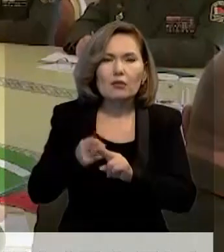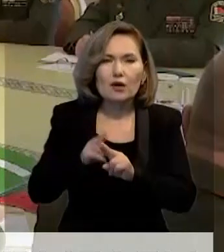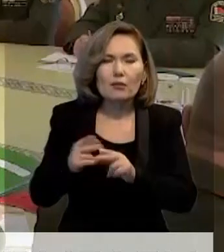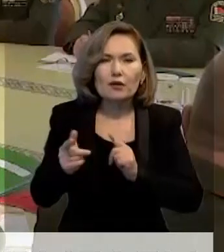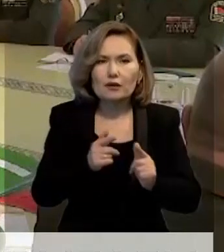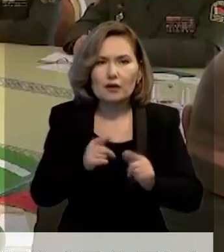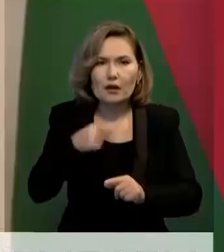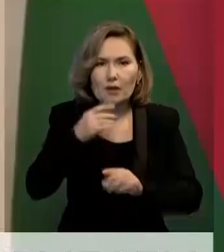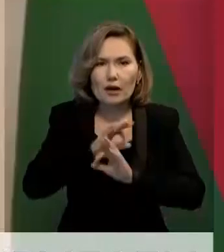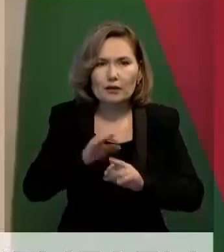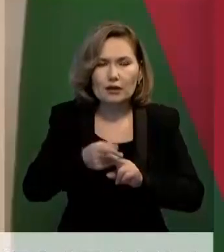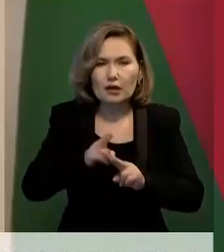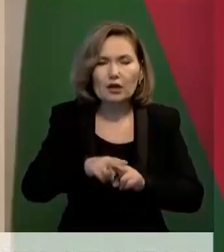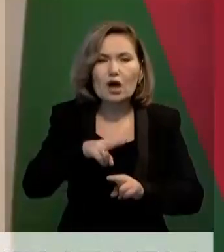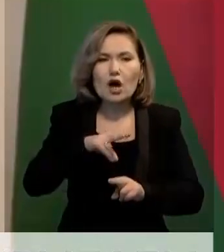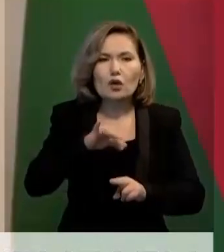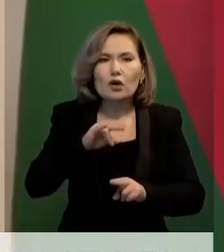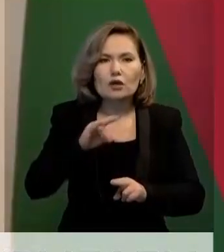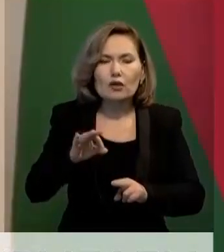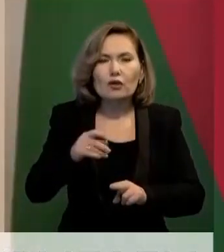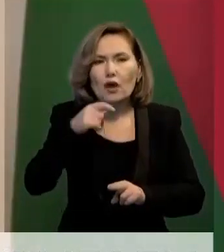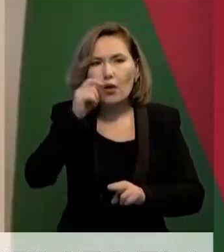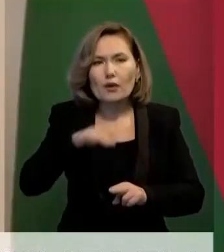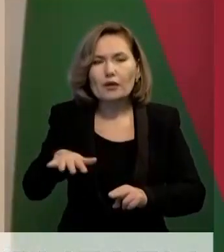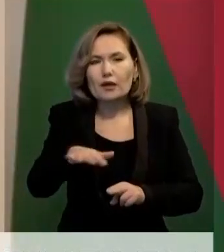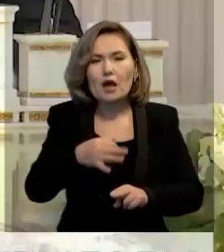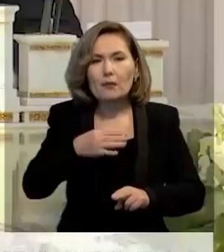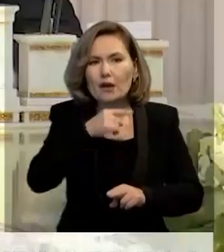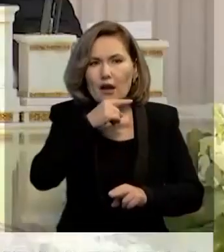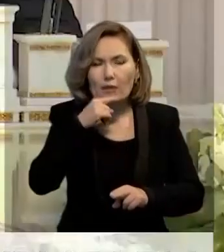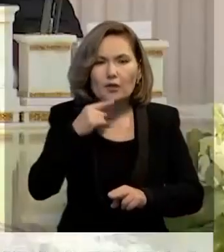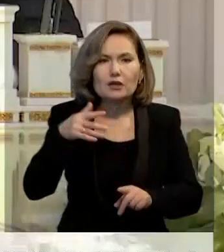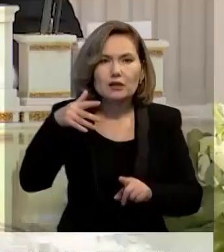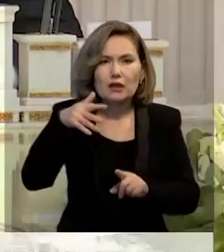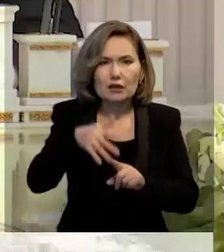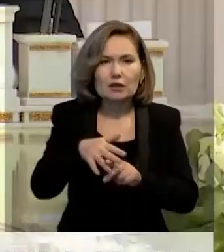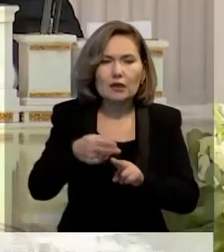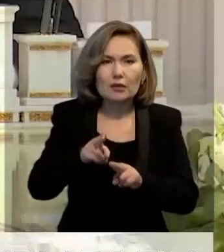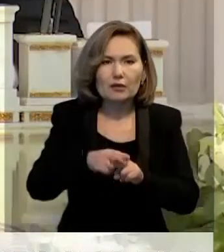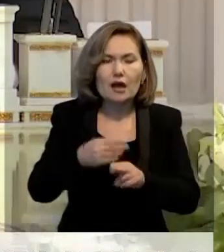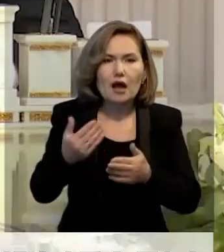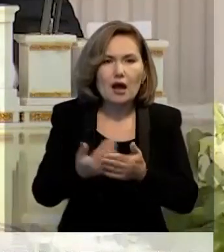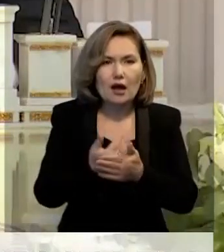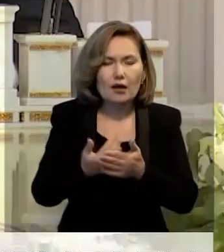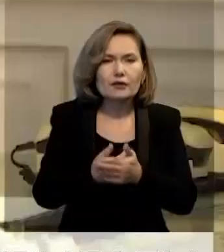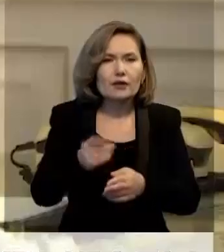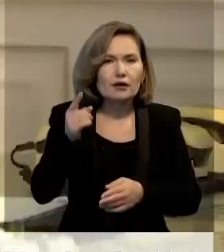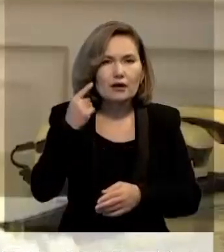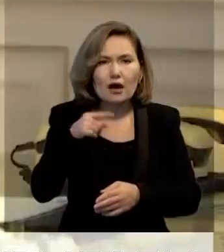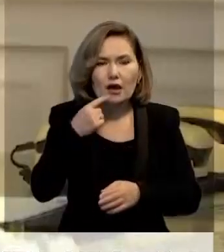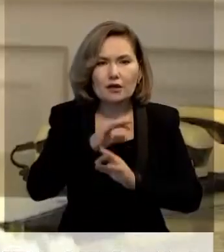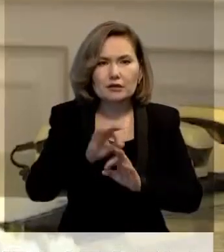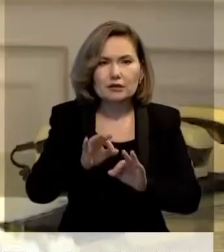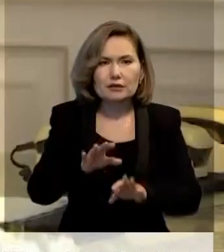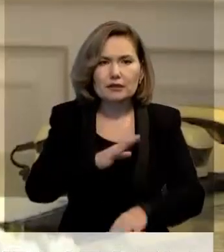қабылдау қажеттігін атап өтті. Сондай-ақ Лукашенко Украина аумағынан Беларуське шабуыл жасалды деген ақпарат естігенін де жеткізді.